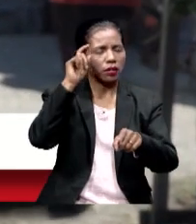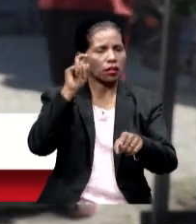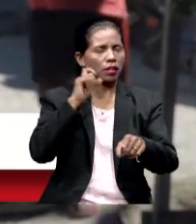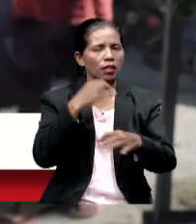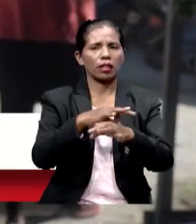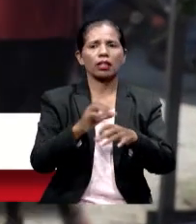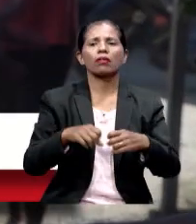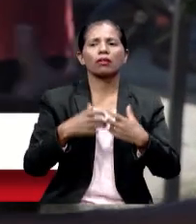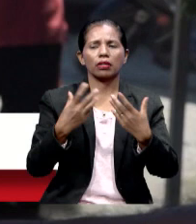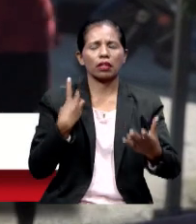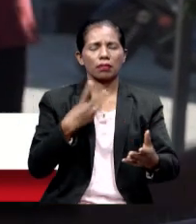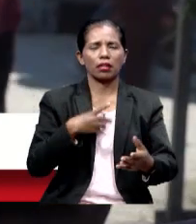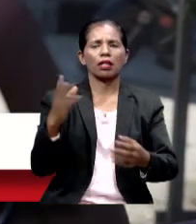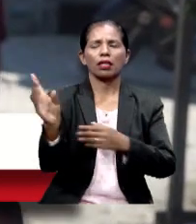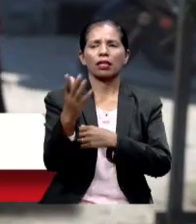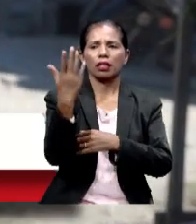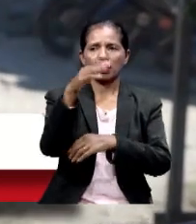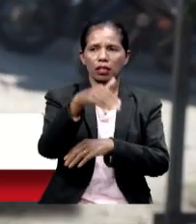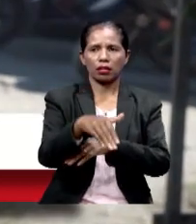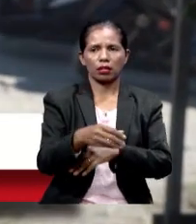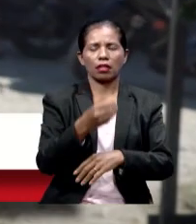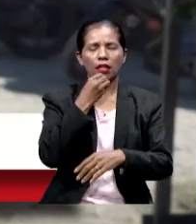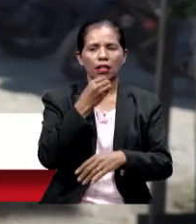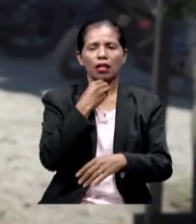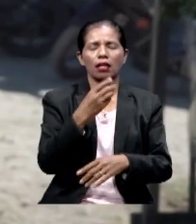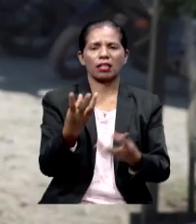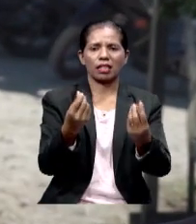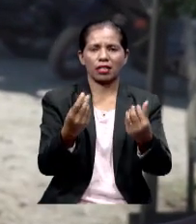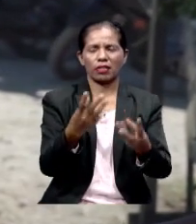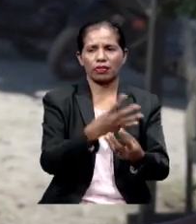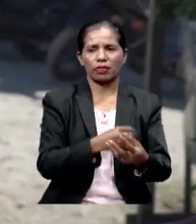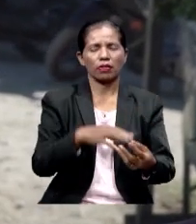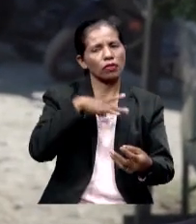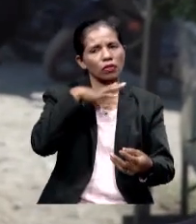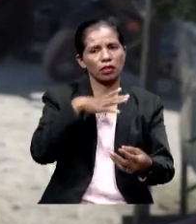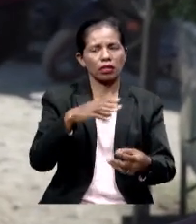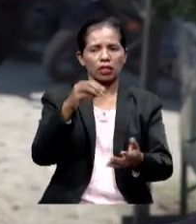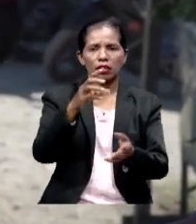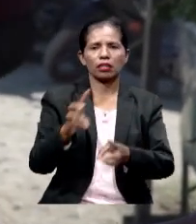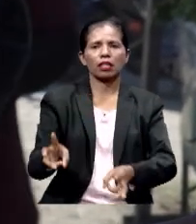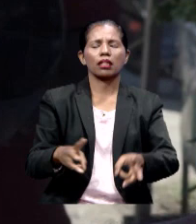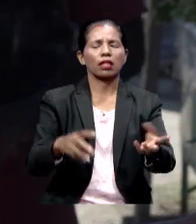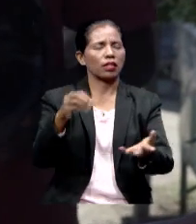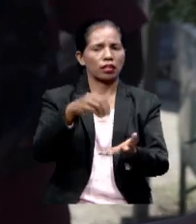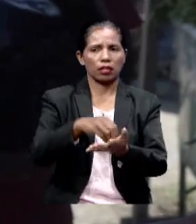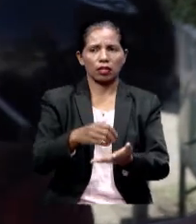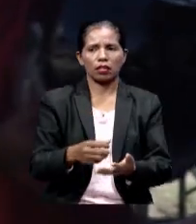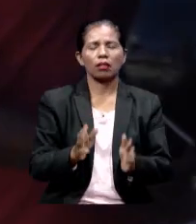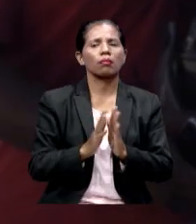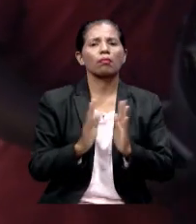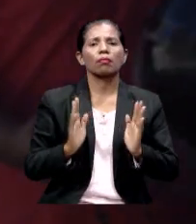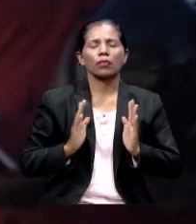nih ansa kami nih lorong kalang hela ini han rai rahun deh istirahat nih nungka atu tau mata nih ansa buat cerah ansa